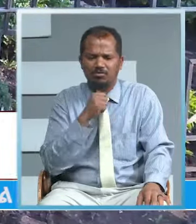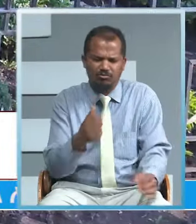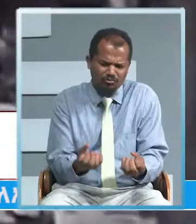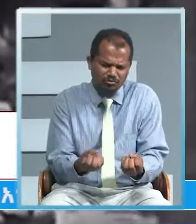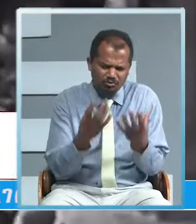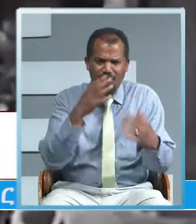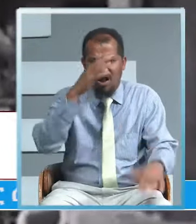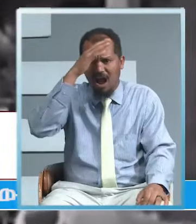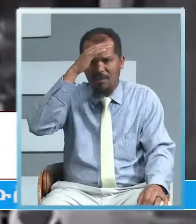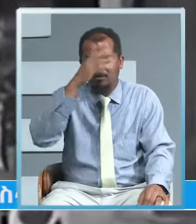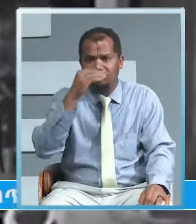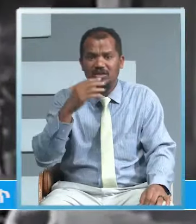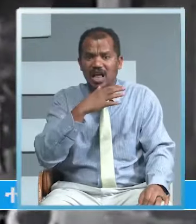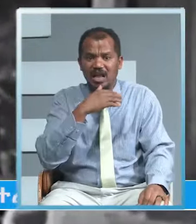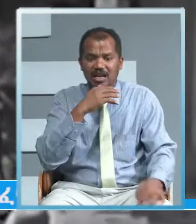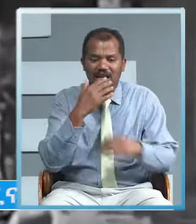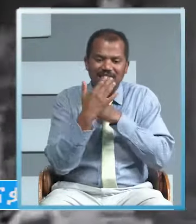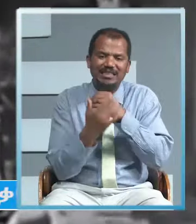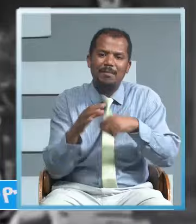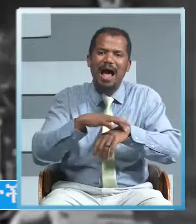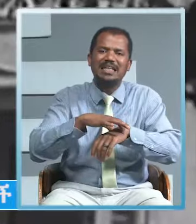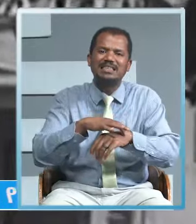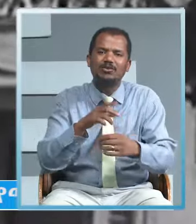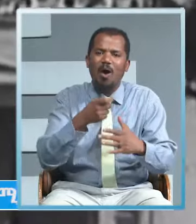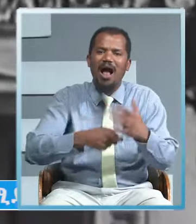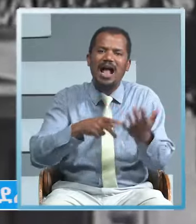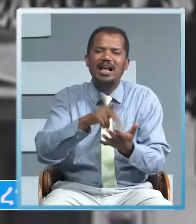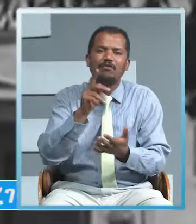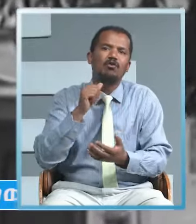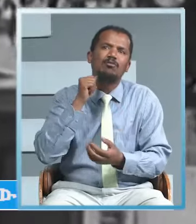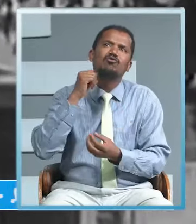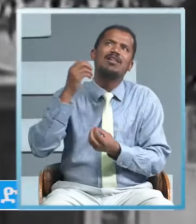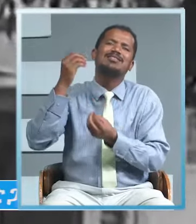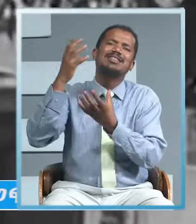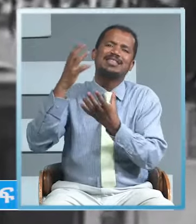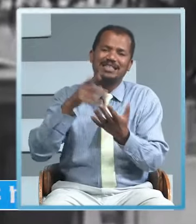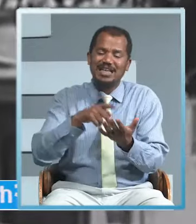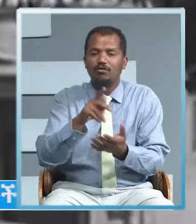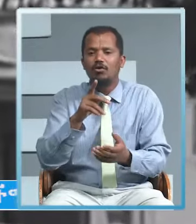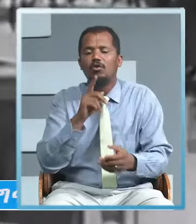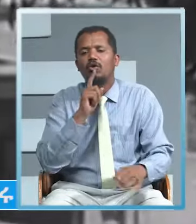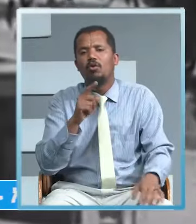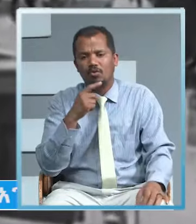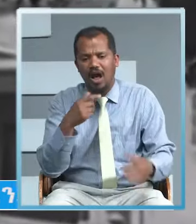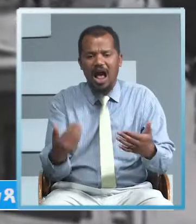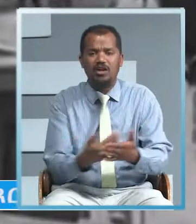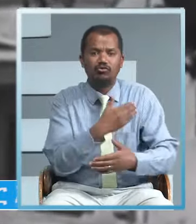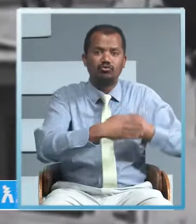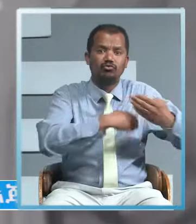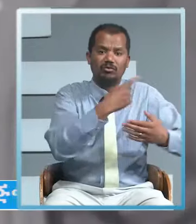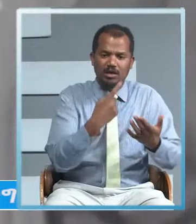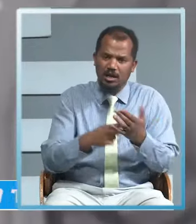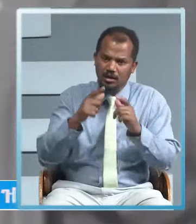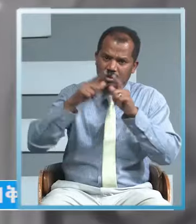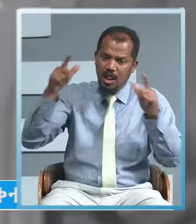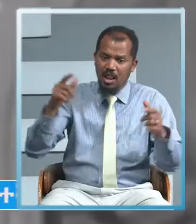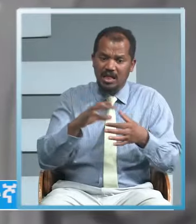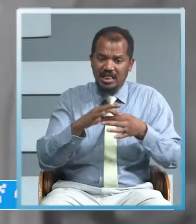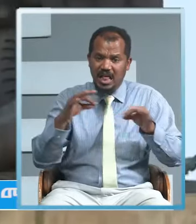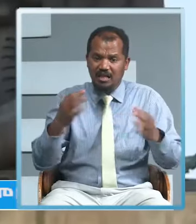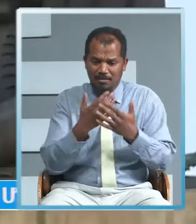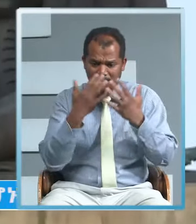ብዙ አባቶችና እናቶች ደምና አጥንት ገብረው መስዋዕትነት ከፍለውላት እንደሆነ አስገንዝበዋል። አዲሱ ትውልድም ይህንን ታላቅ